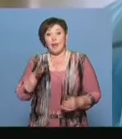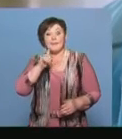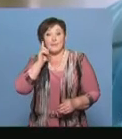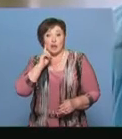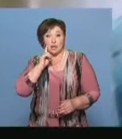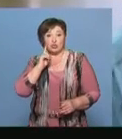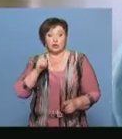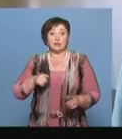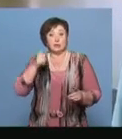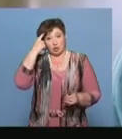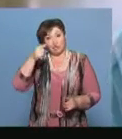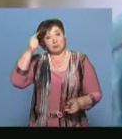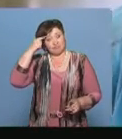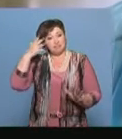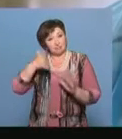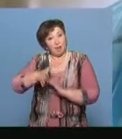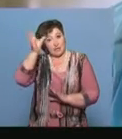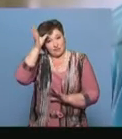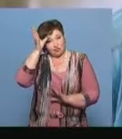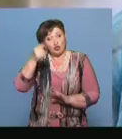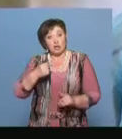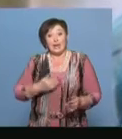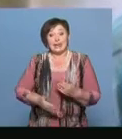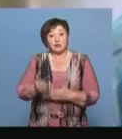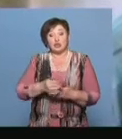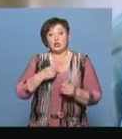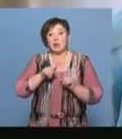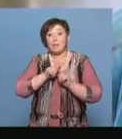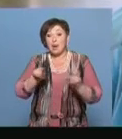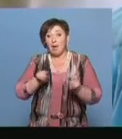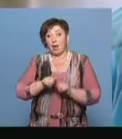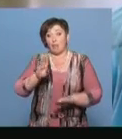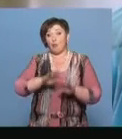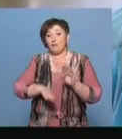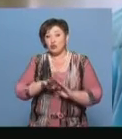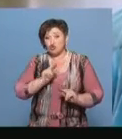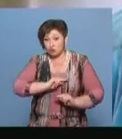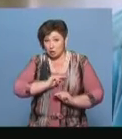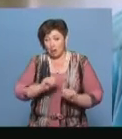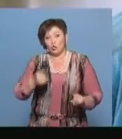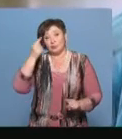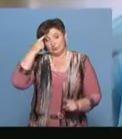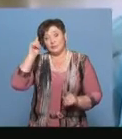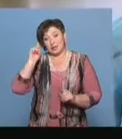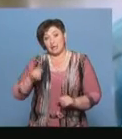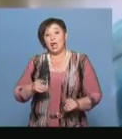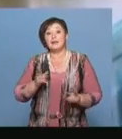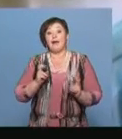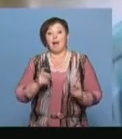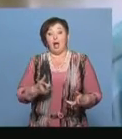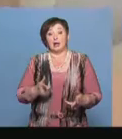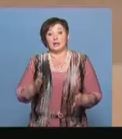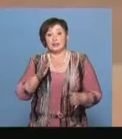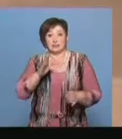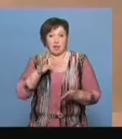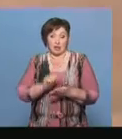она стала просвещенной. Видно, результаты нашей пропаганды и профилактической работы, она просветилась и знает, как заниматься